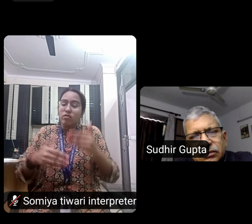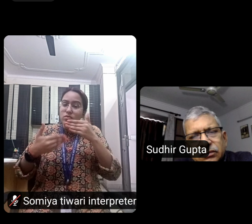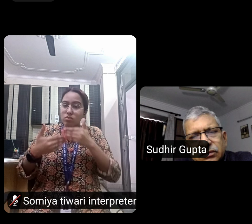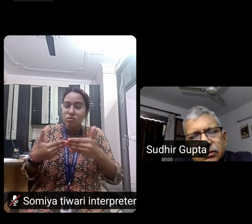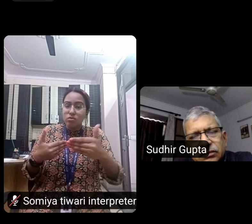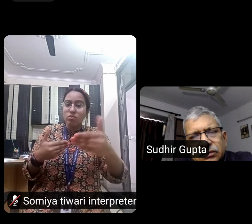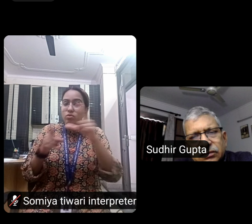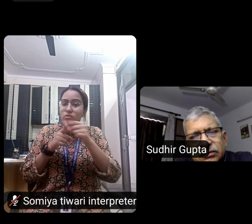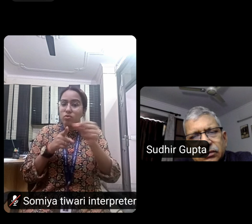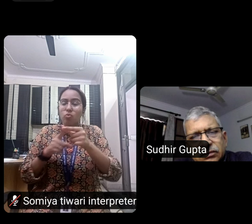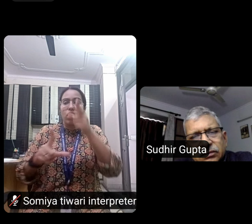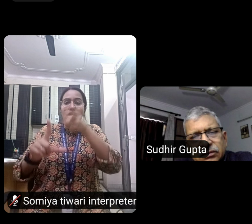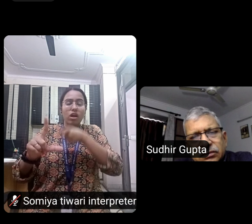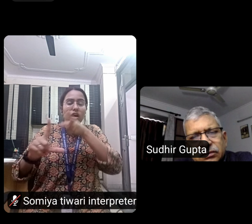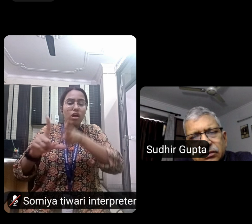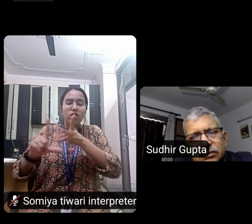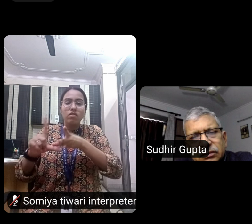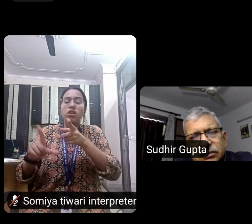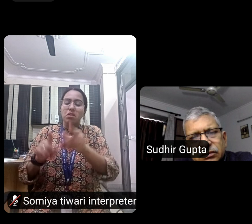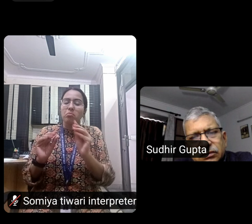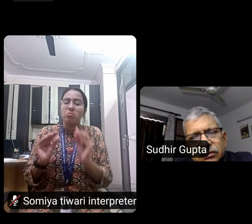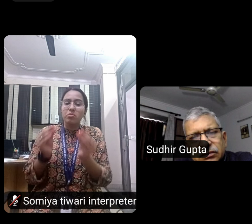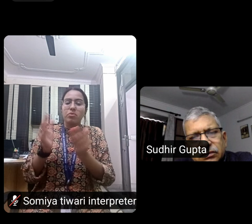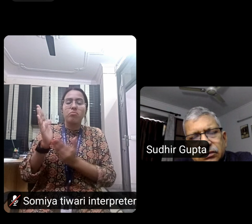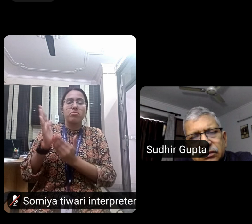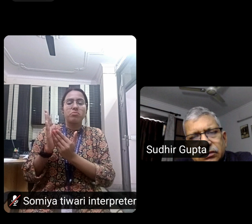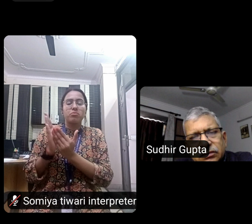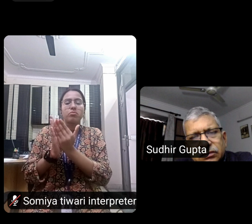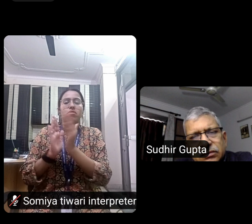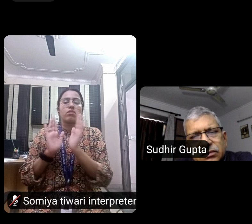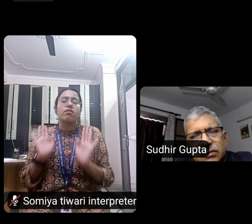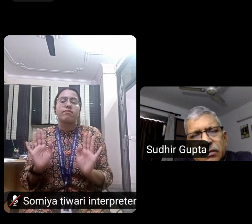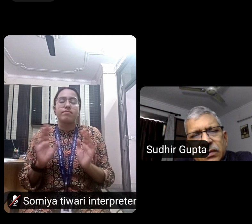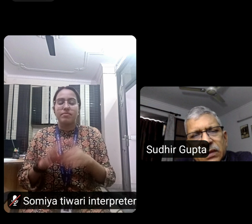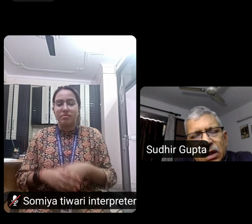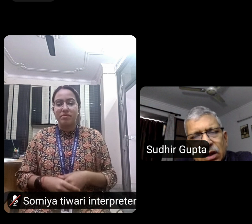किया जाए ओवर द इयर्स तो बहुत इम्प्रूवमेंट दिखता है।